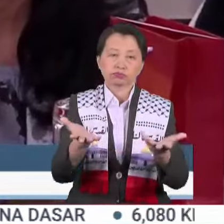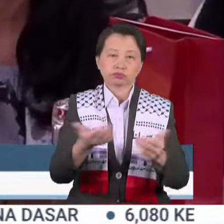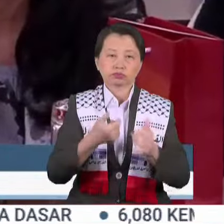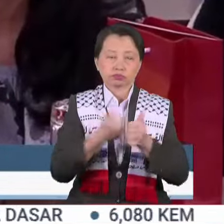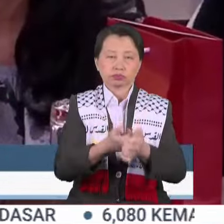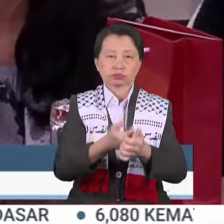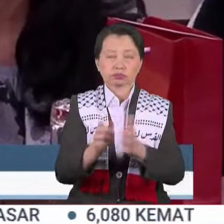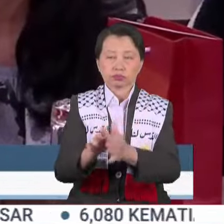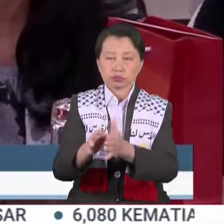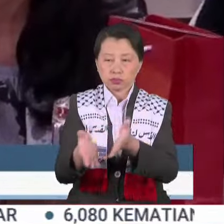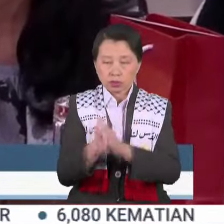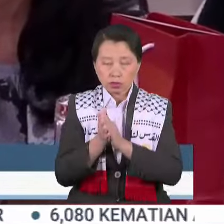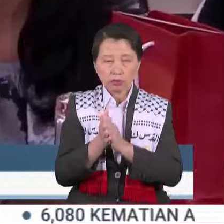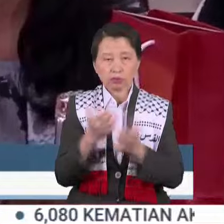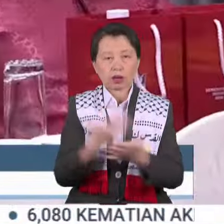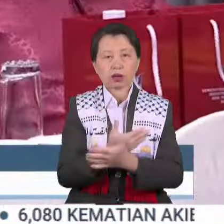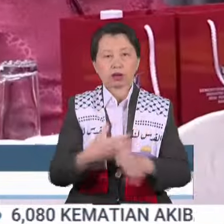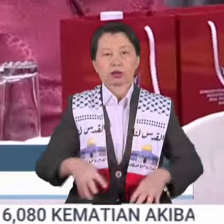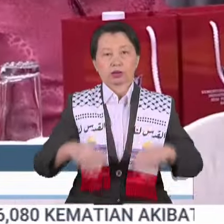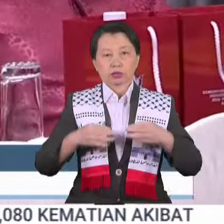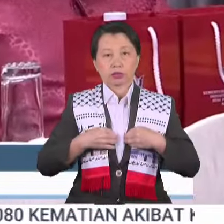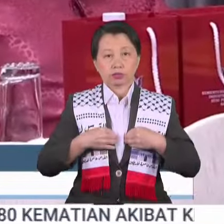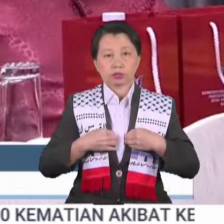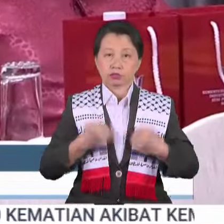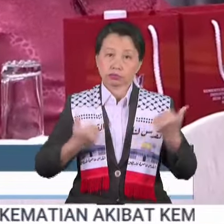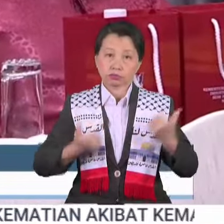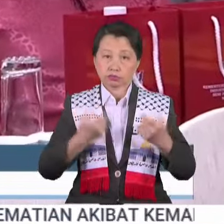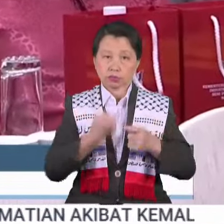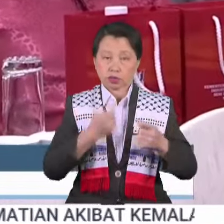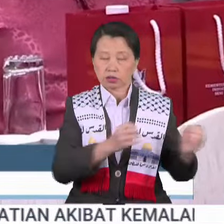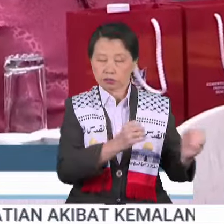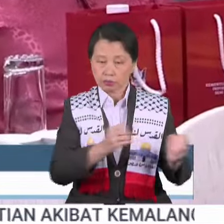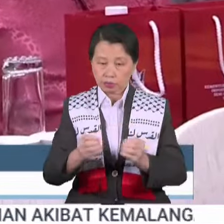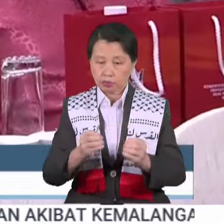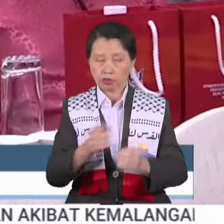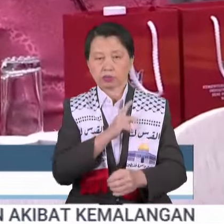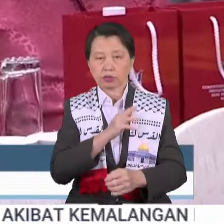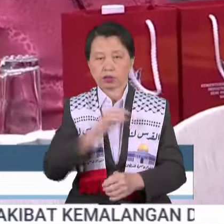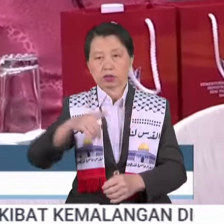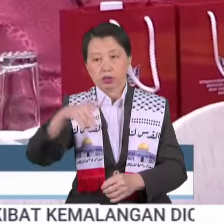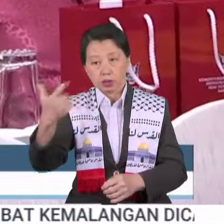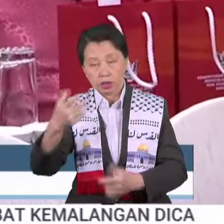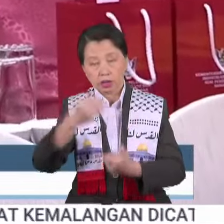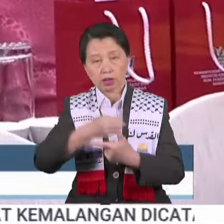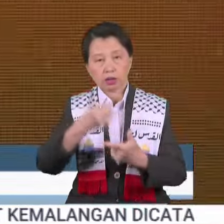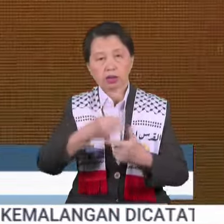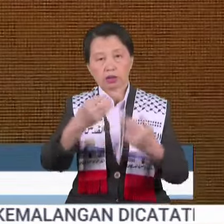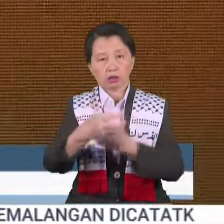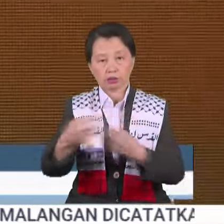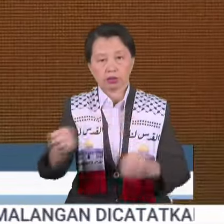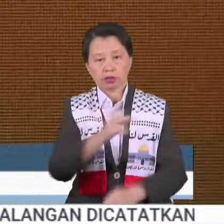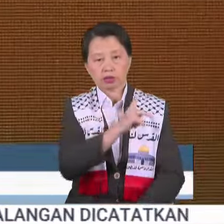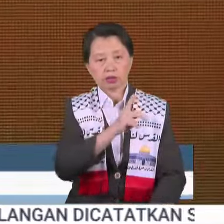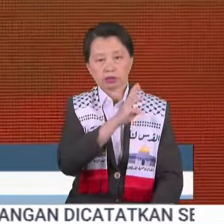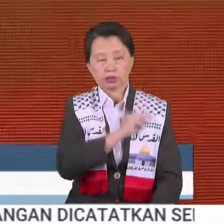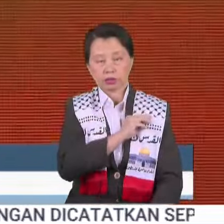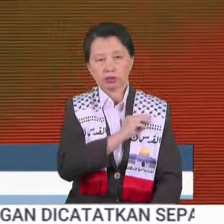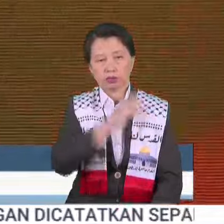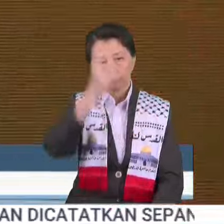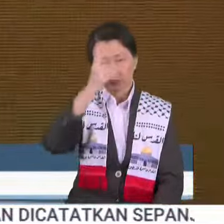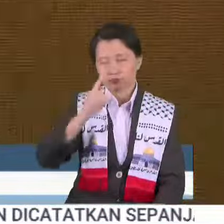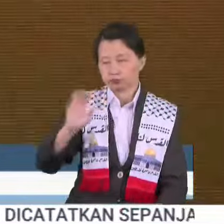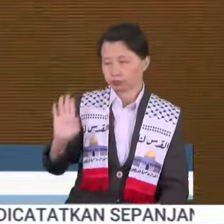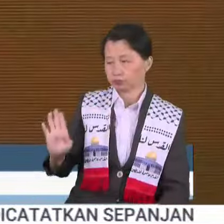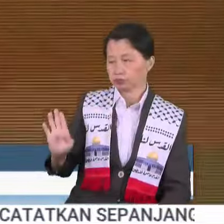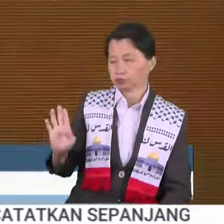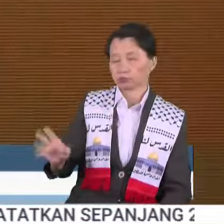berdasarkan permohonan baharu yang diterima sama ada daripada pihak penganjur, kementerian lain serta pejabat Premier Sarawak. Dato' Sri Abdul